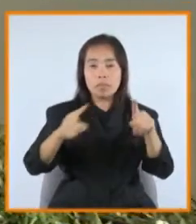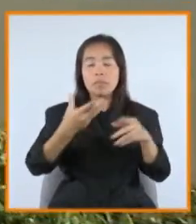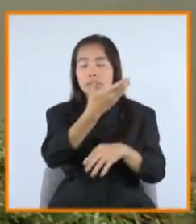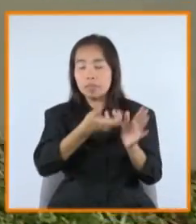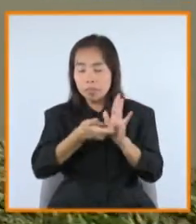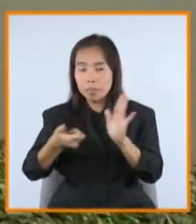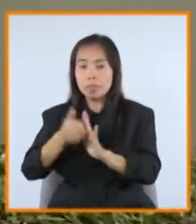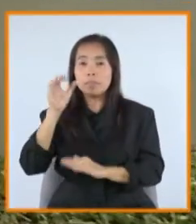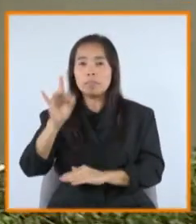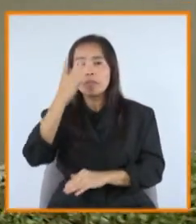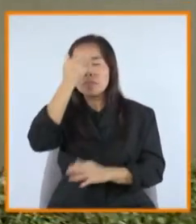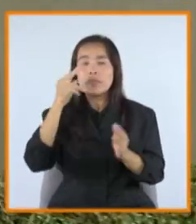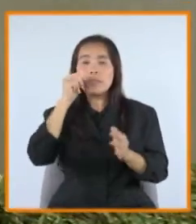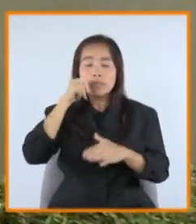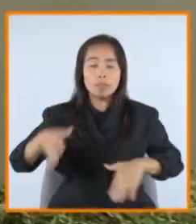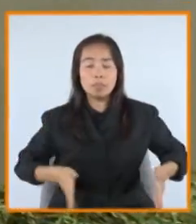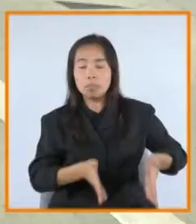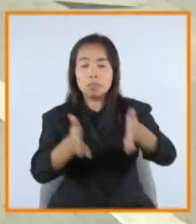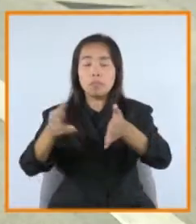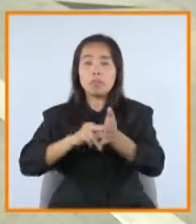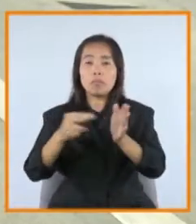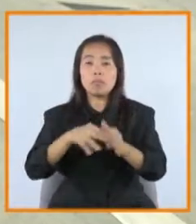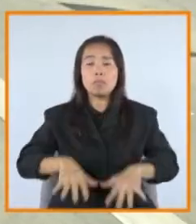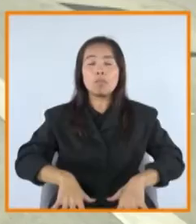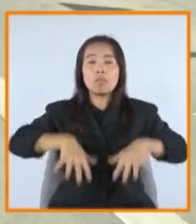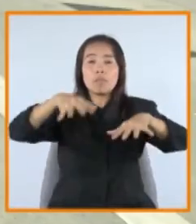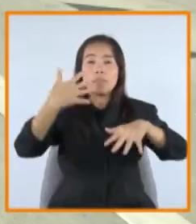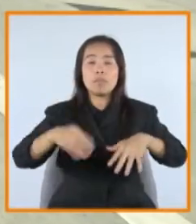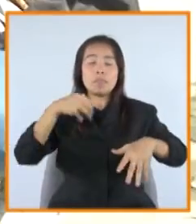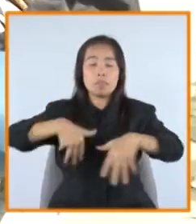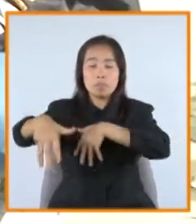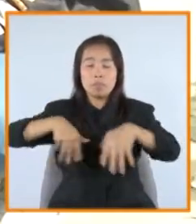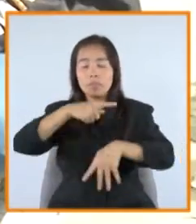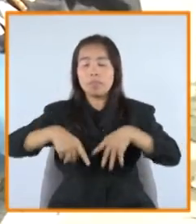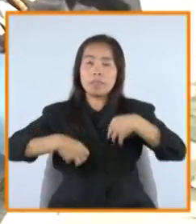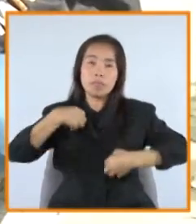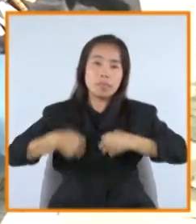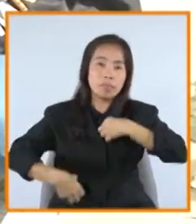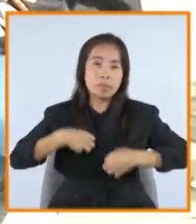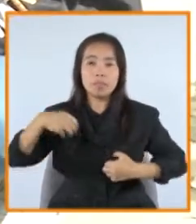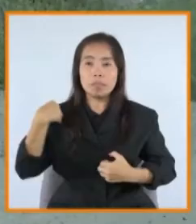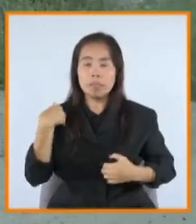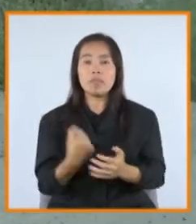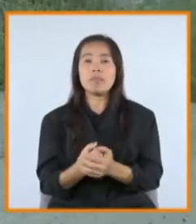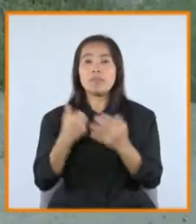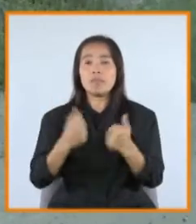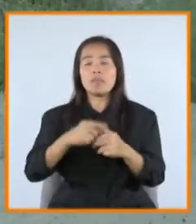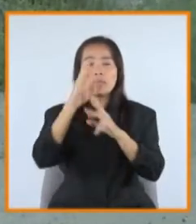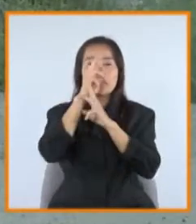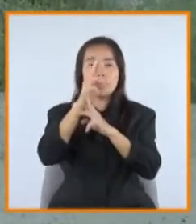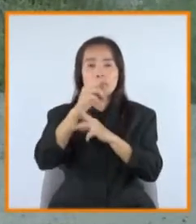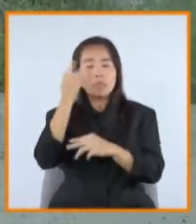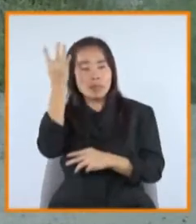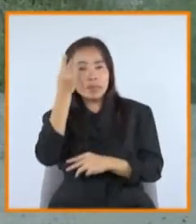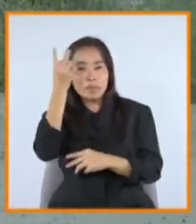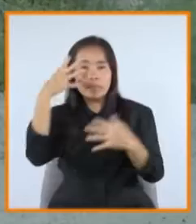ภายในคลองเอ่อเข้าท่วมชาวบ้านระแวกใกล้เคียงได้รับความเดือดร้อนสัญจรเข้าออกลำบากอีกทั้งยังต้องคอยระวังอุบัติเหตุ